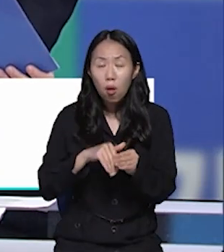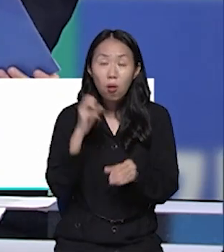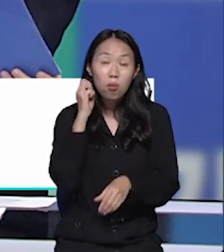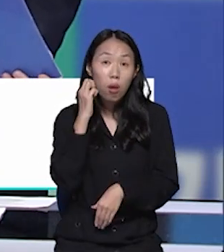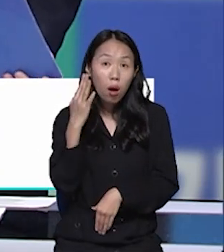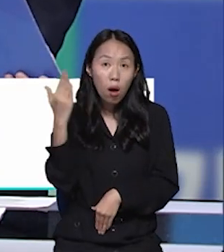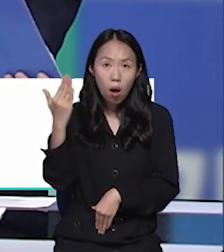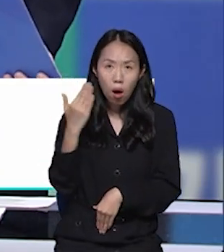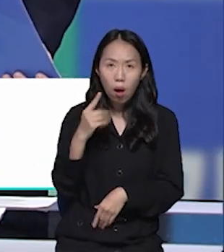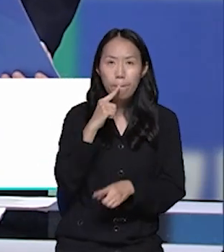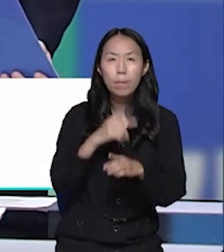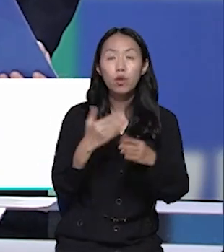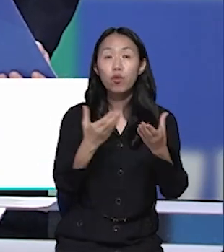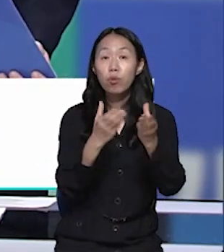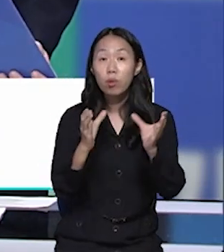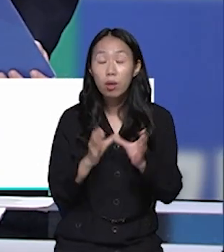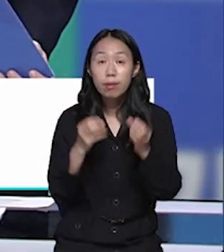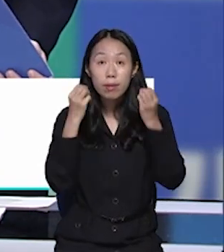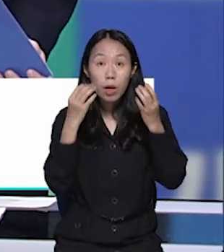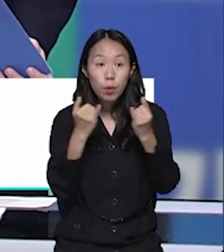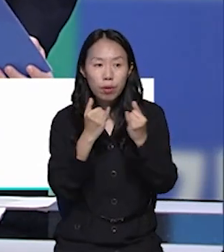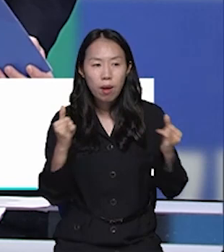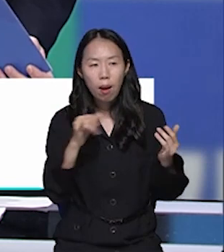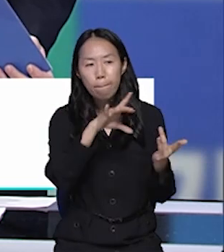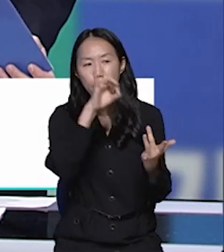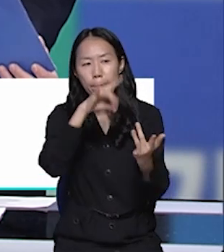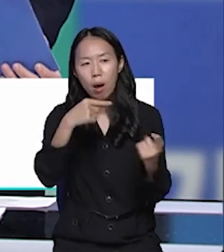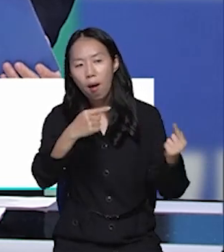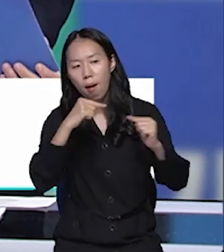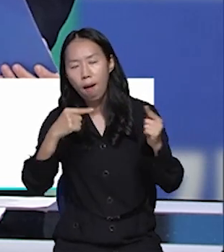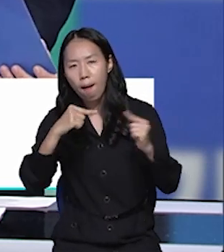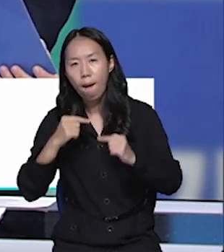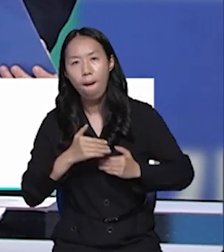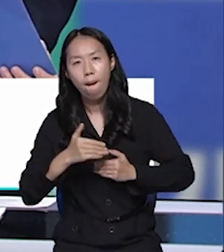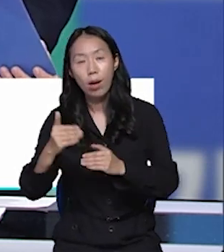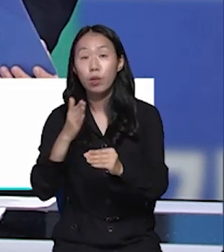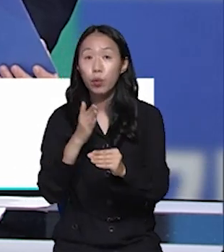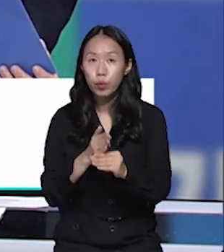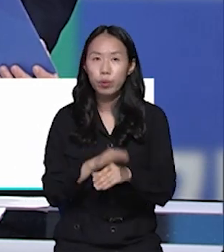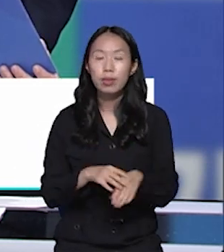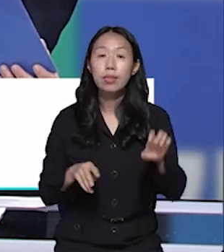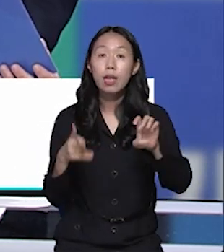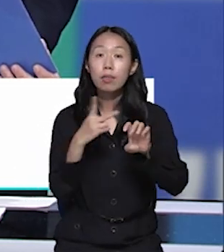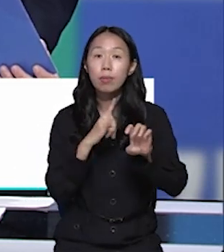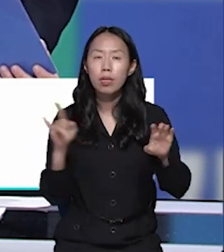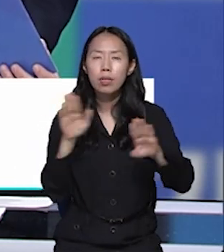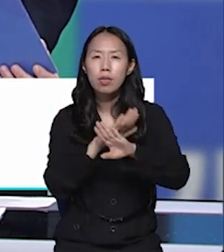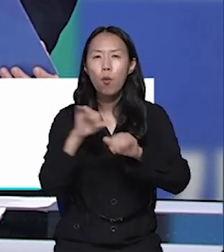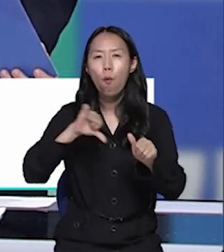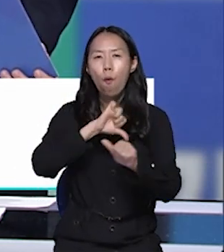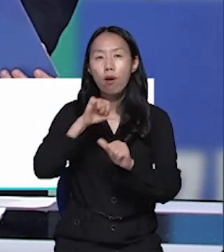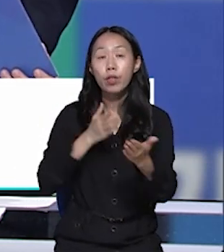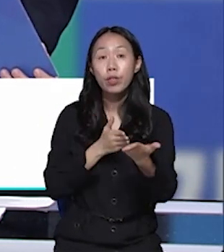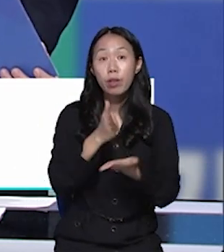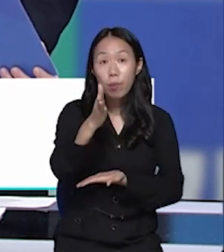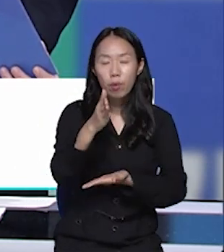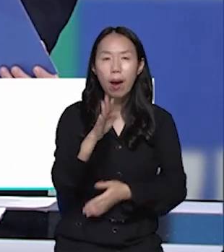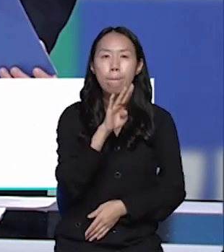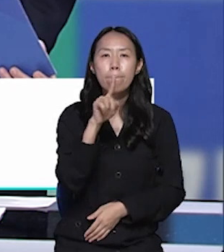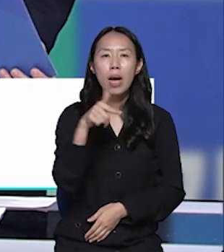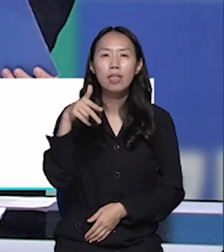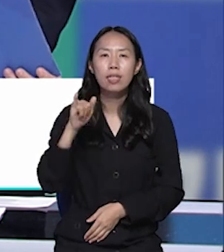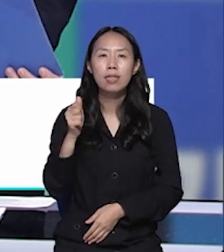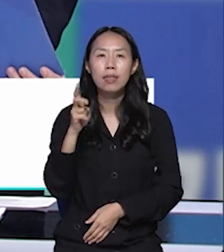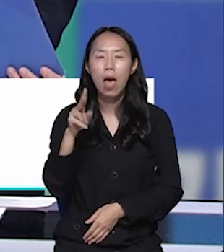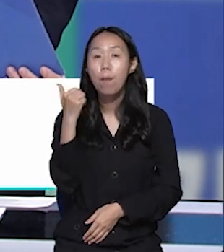다가오면서 더불어민주당의 인재 영입도 속도를 내고 있습니다 40대 기후환경 전문가 박지 변호사가 1호인재로